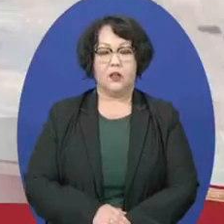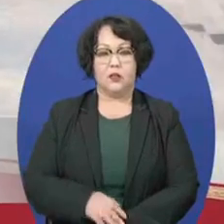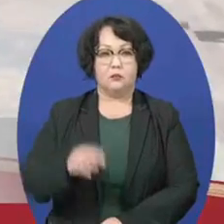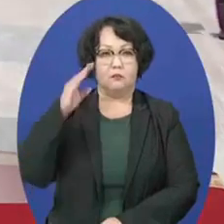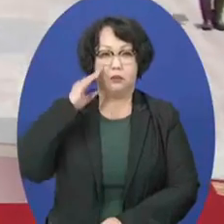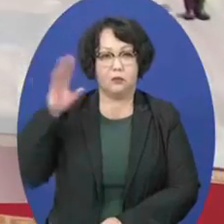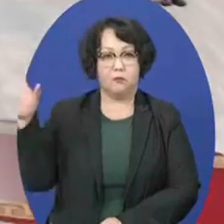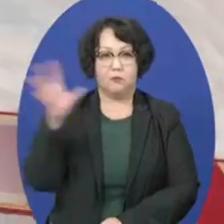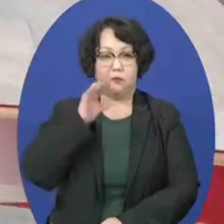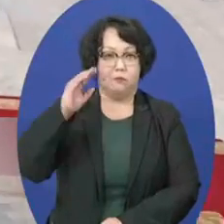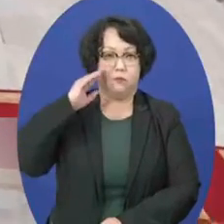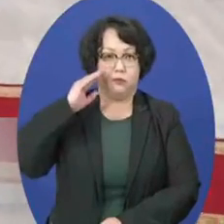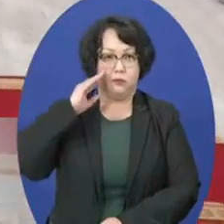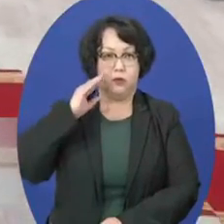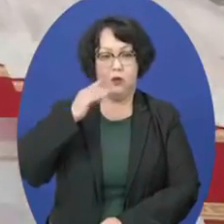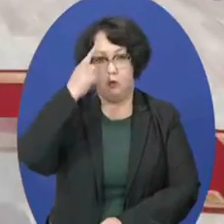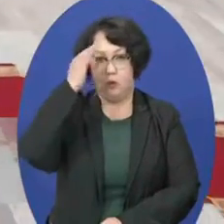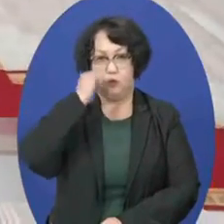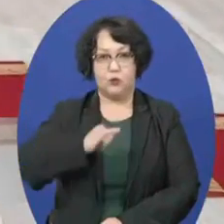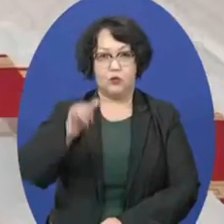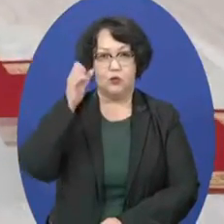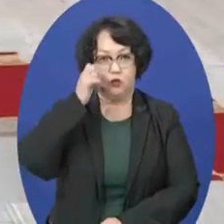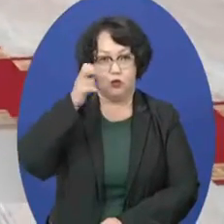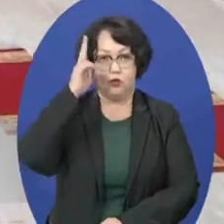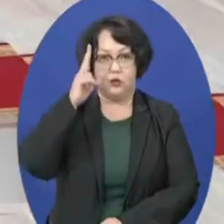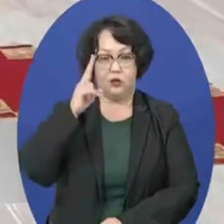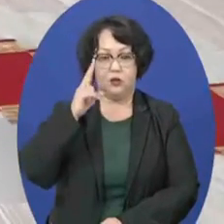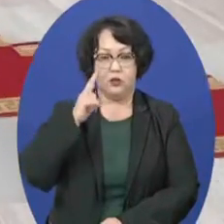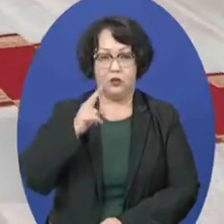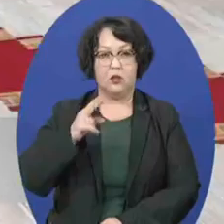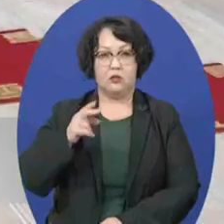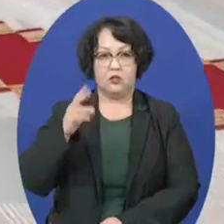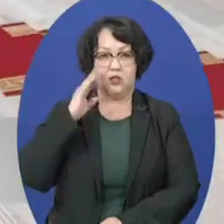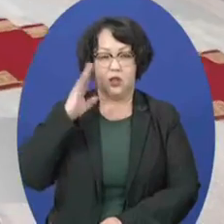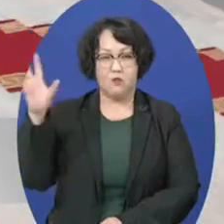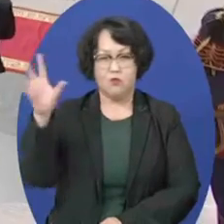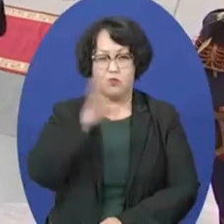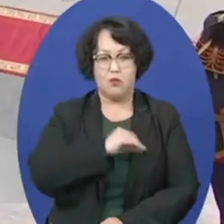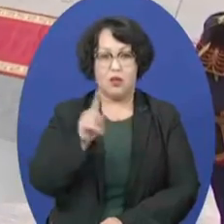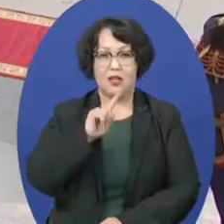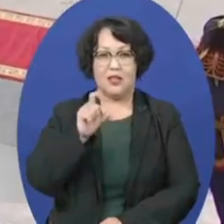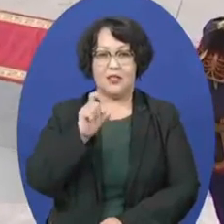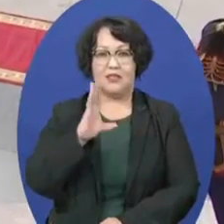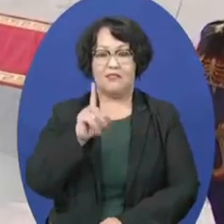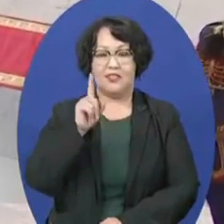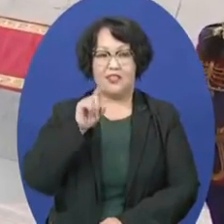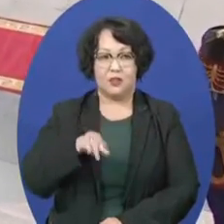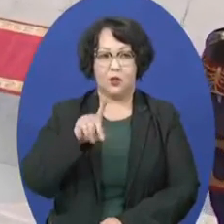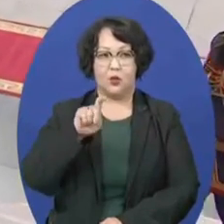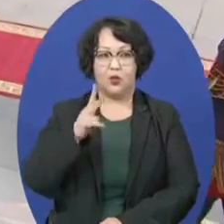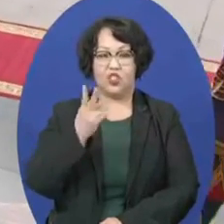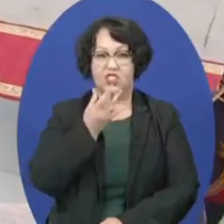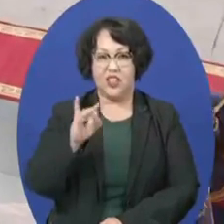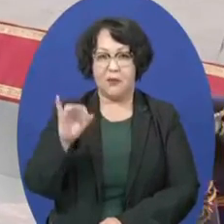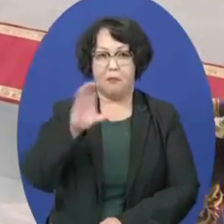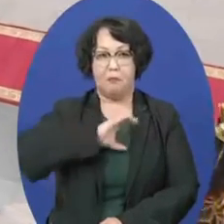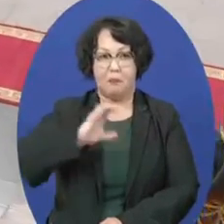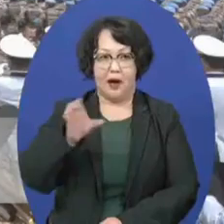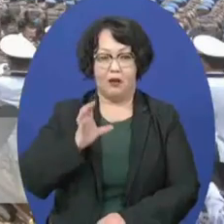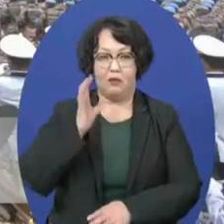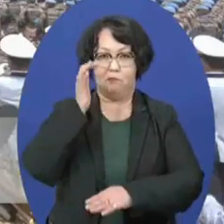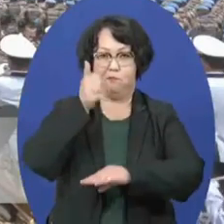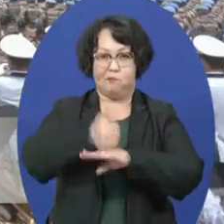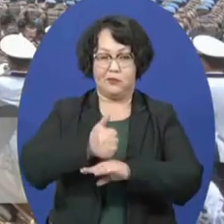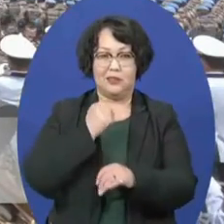Зэвсэгт хүчний бий бүрэлдэхүүний хувьд Монгол улсын эрхлэгч зэвсэгт хүчний ерөнхий командлагч хөрөлсөхөд хүндэтгэл үзүүлэх ёслол